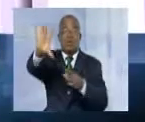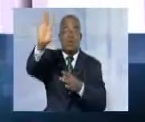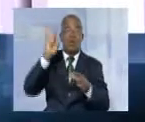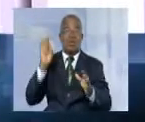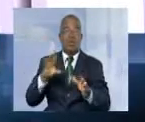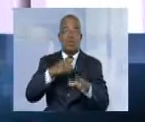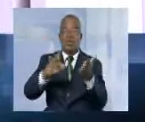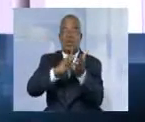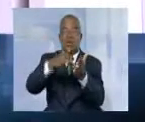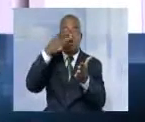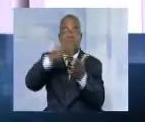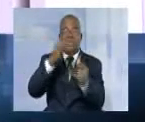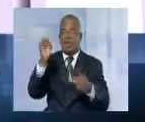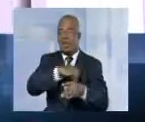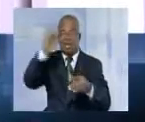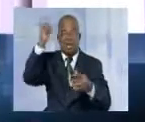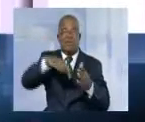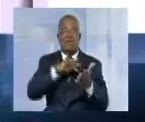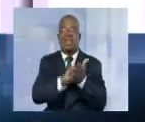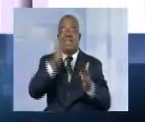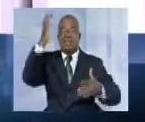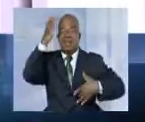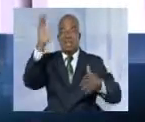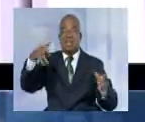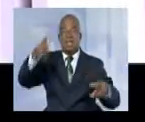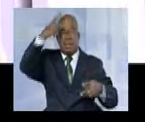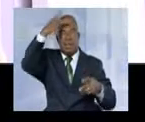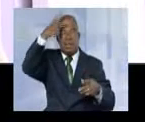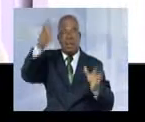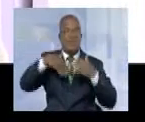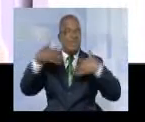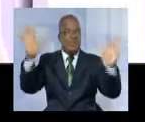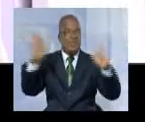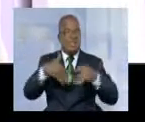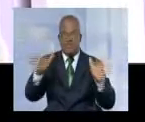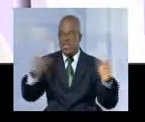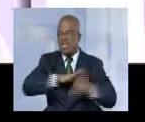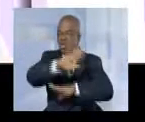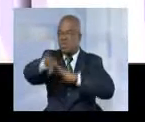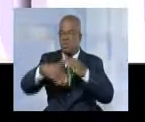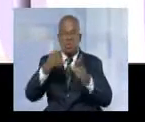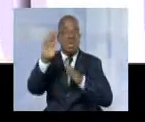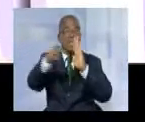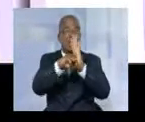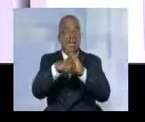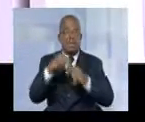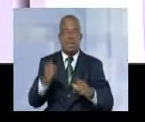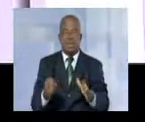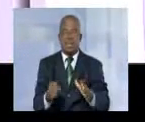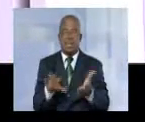ait plus cette maladie-là encore, ici. Et on doit atteindre 100% de niveau pour ceux